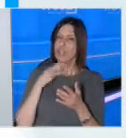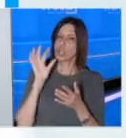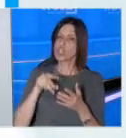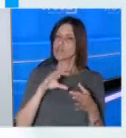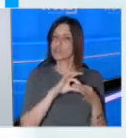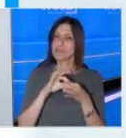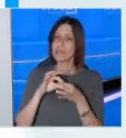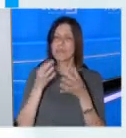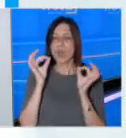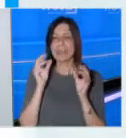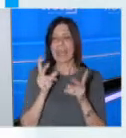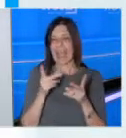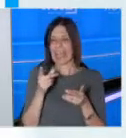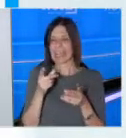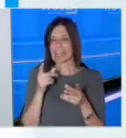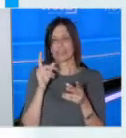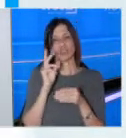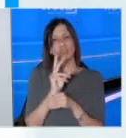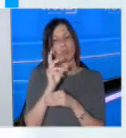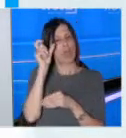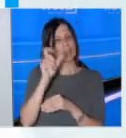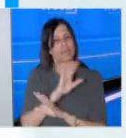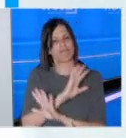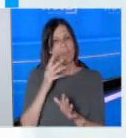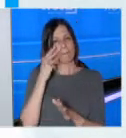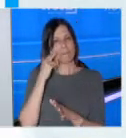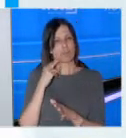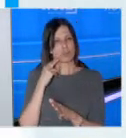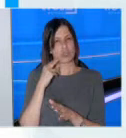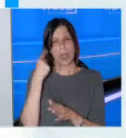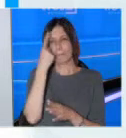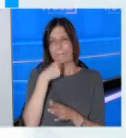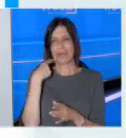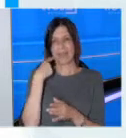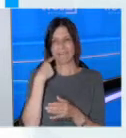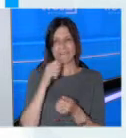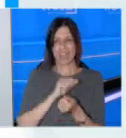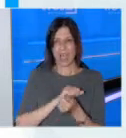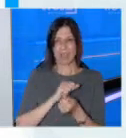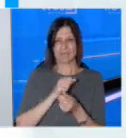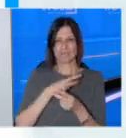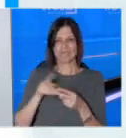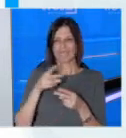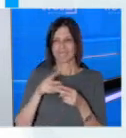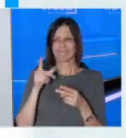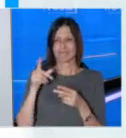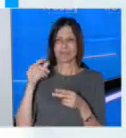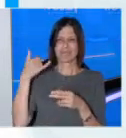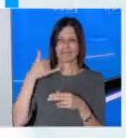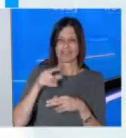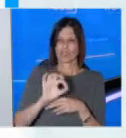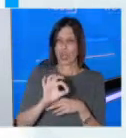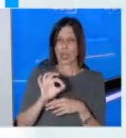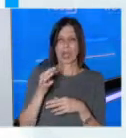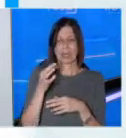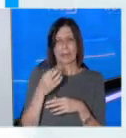מיוחד בעיראקית. השמור לאדם חסר בושה. פניו רחוצות בשתן שלו. מדהים איך שרים